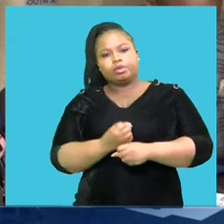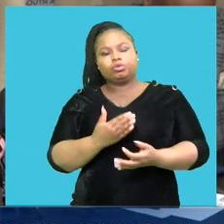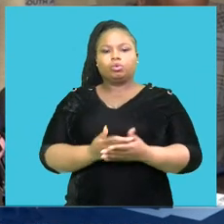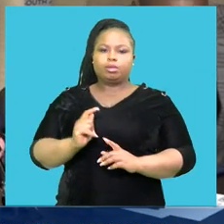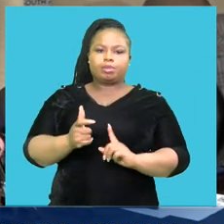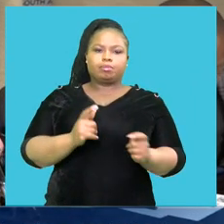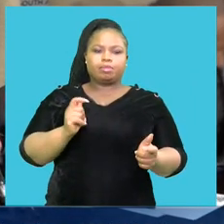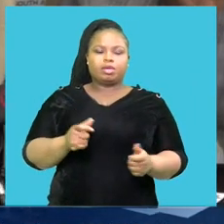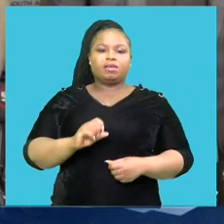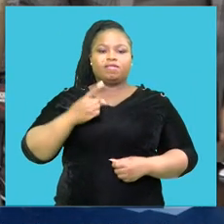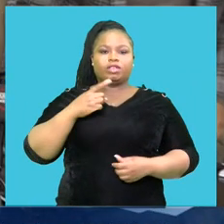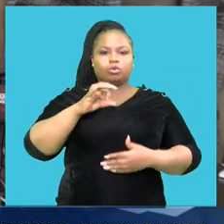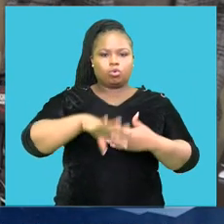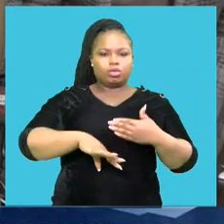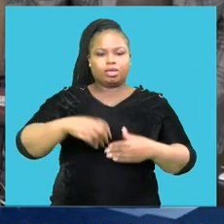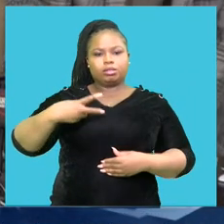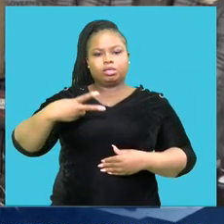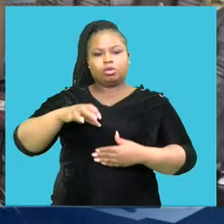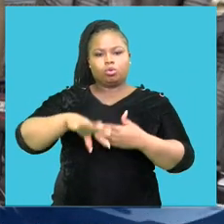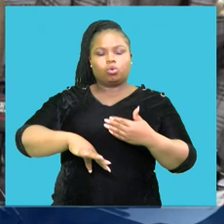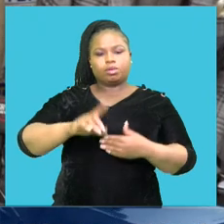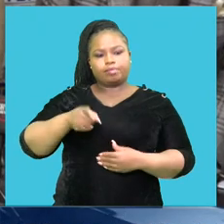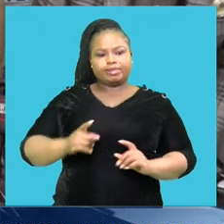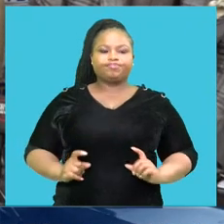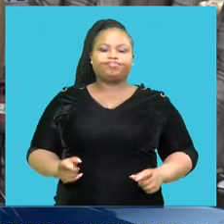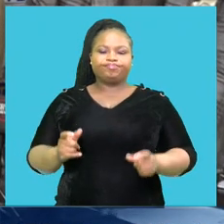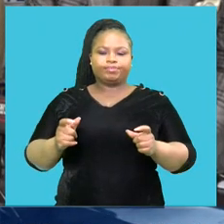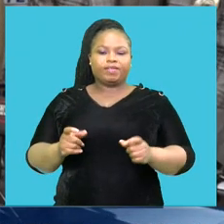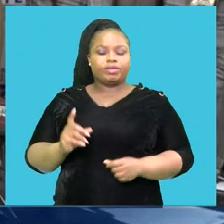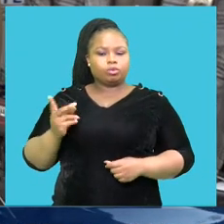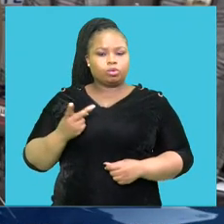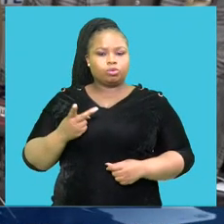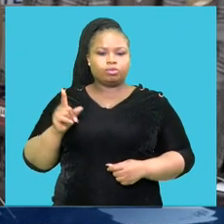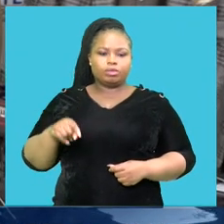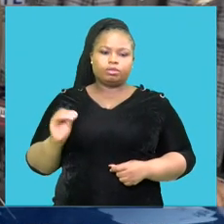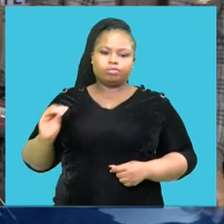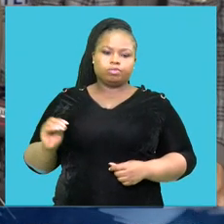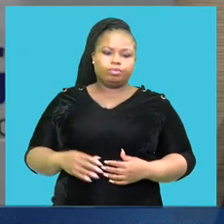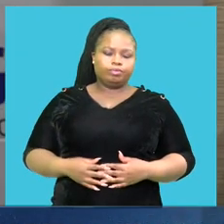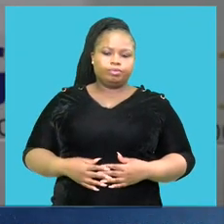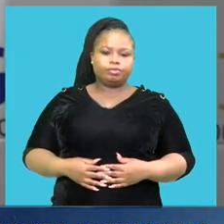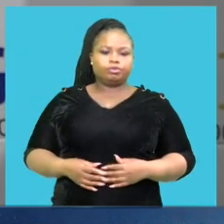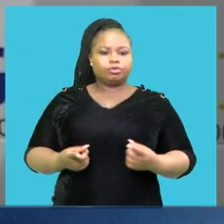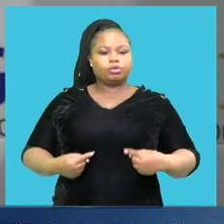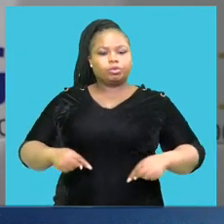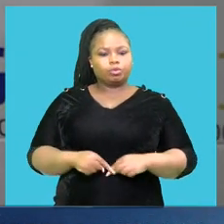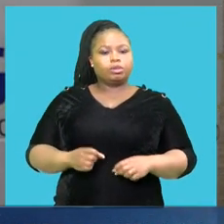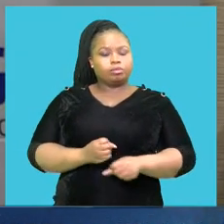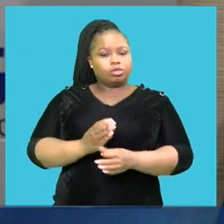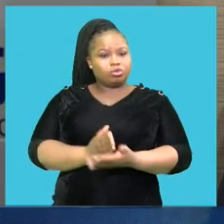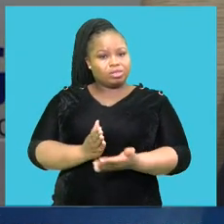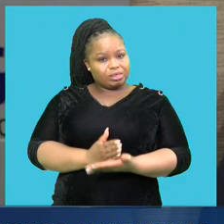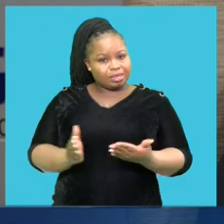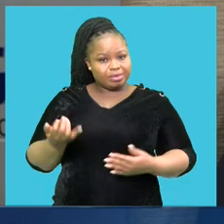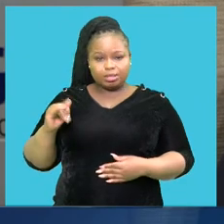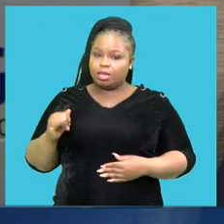yentlawulo yekota yokuqala neyesibini iyakhawuleza kwaye ihlala ikho. We are working on ensuring that those that still